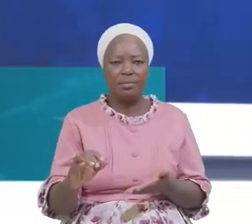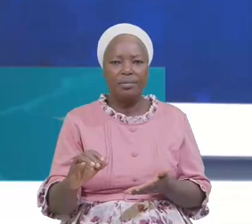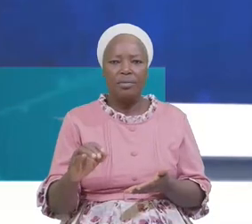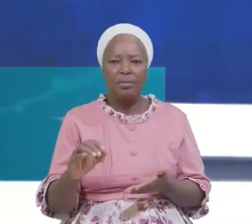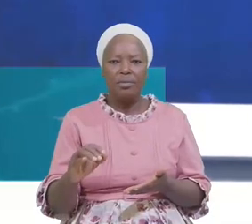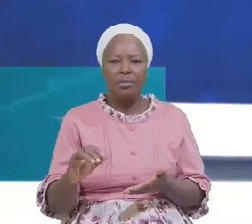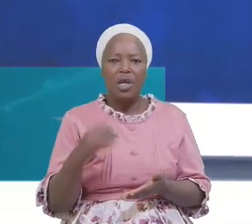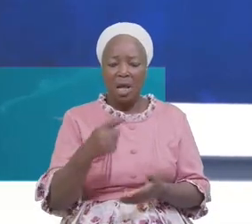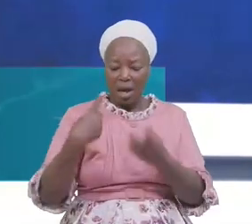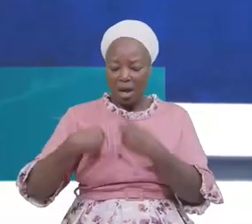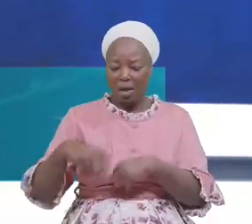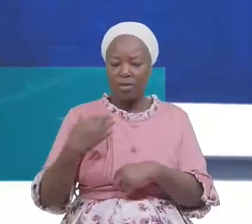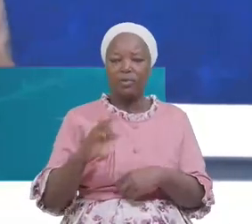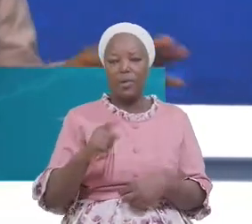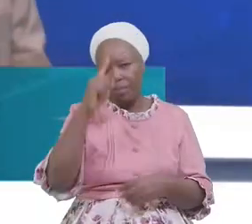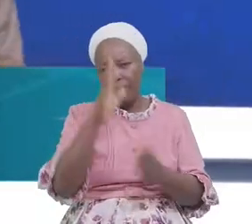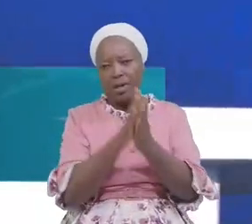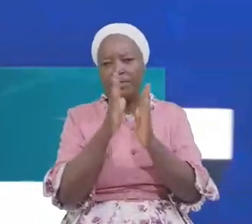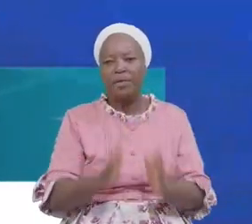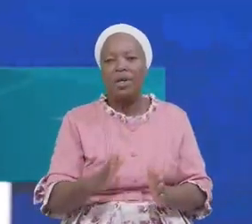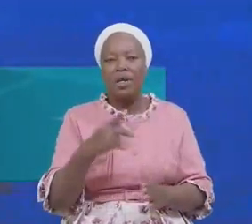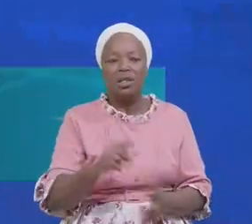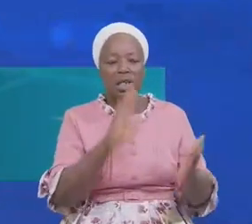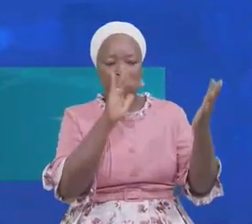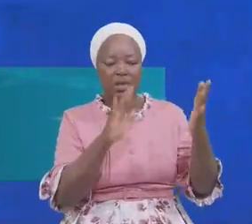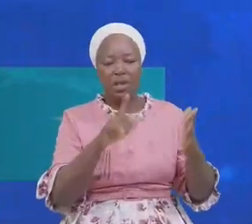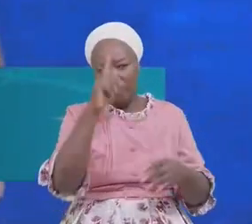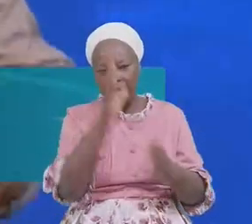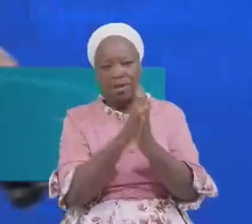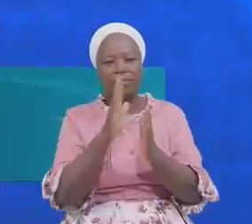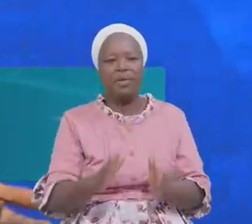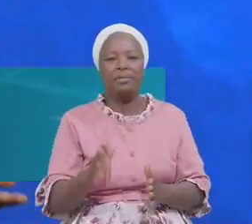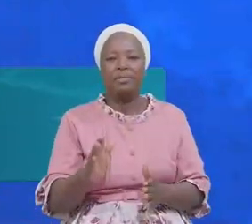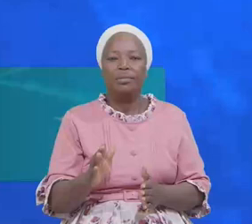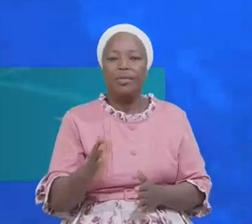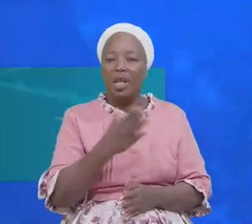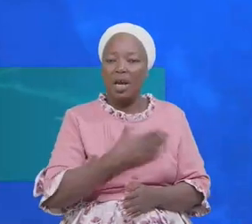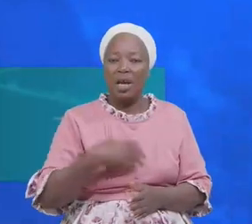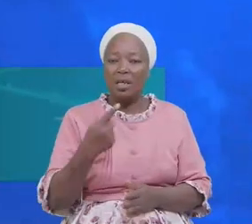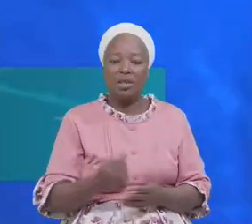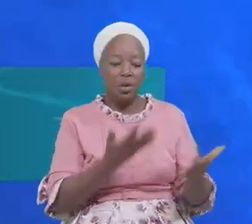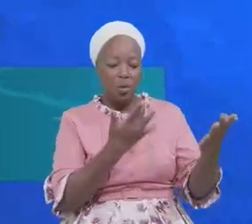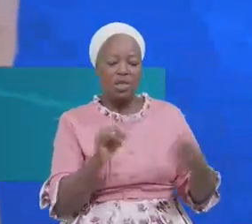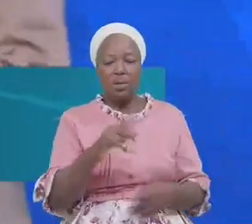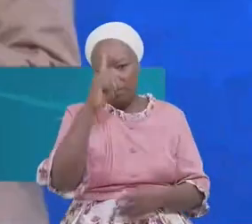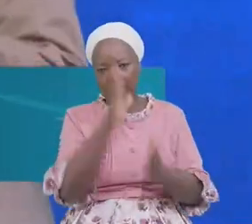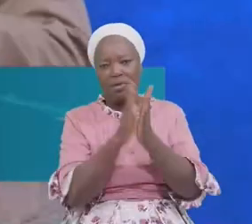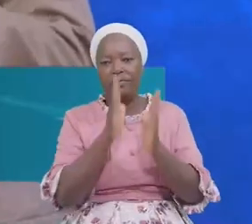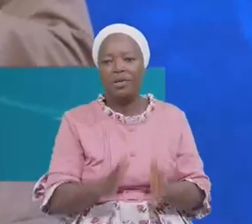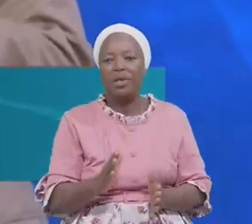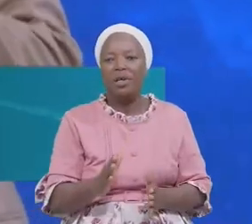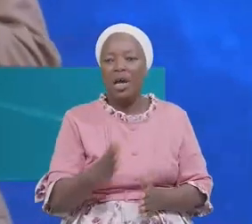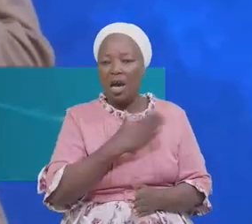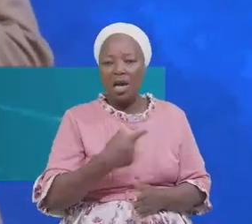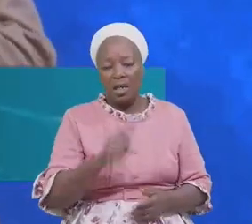le cœur du croyant, le croyant qui espère, et le croyant qui attend.